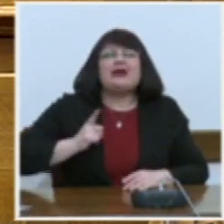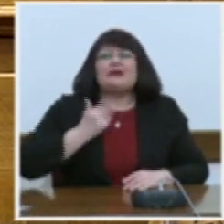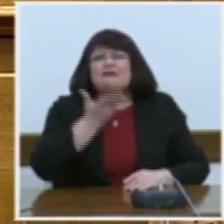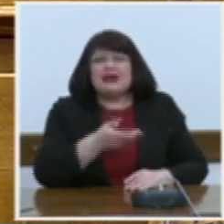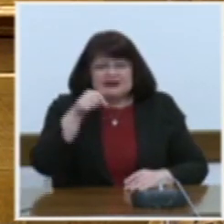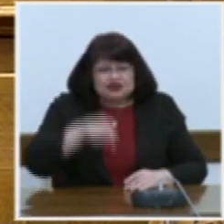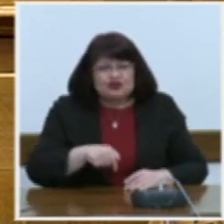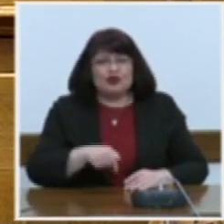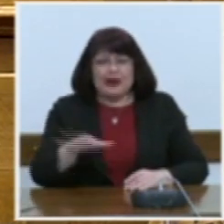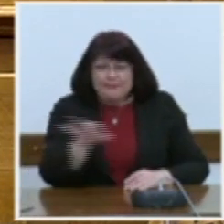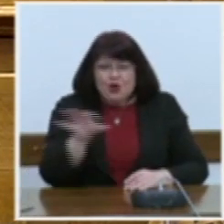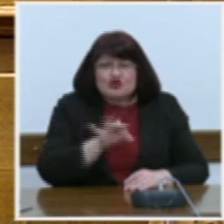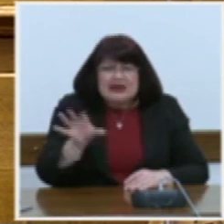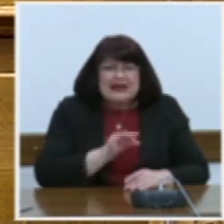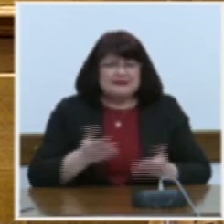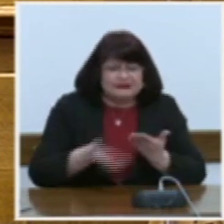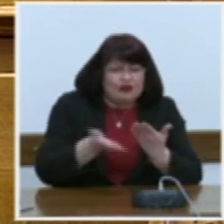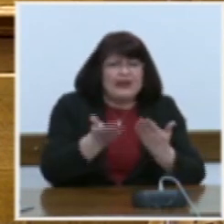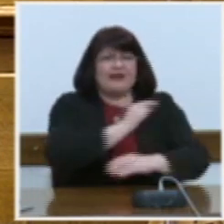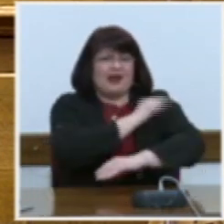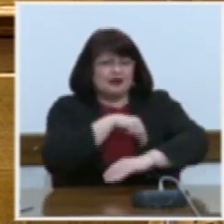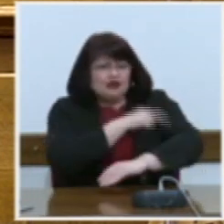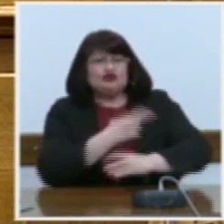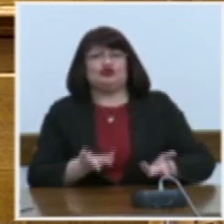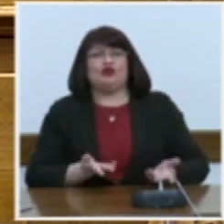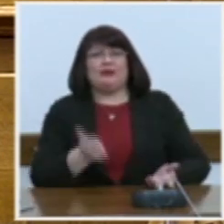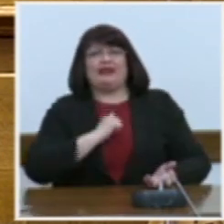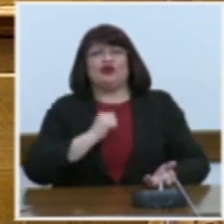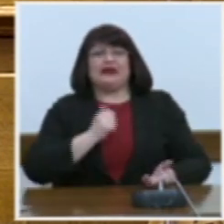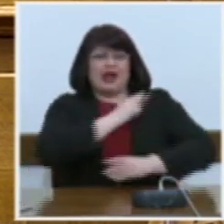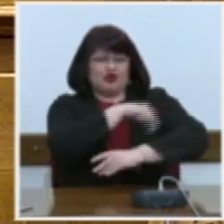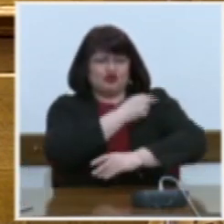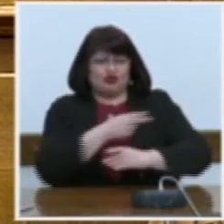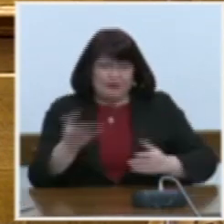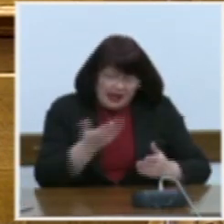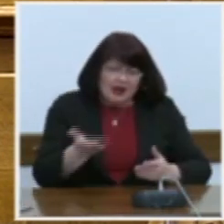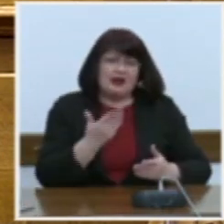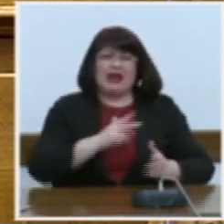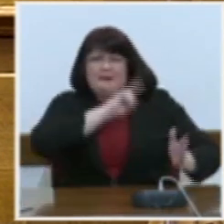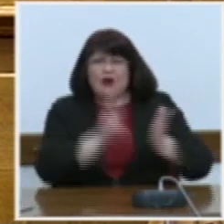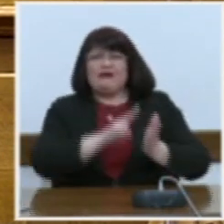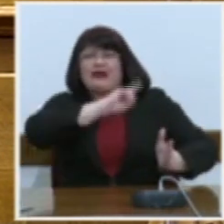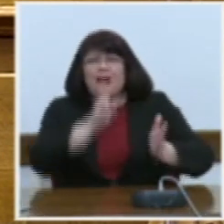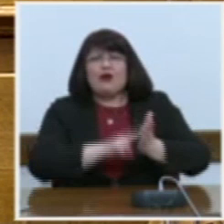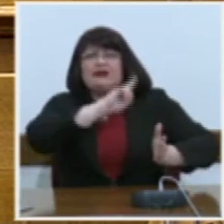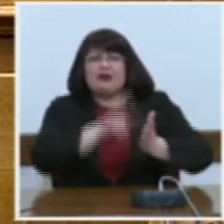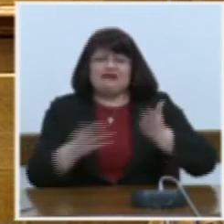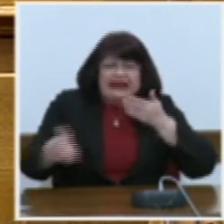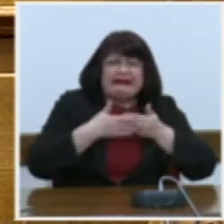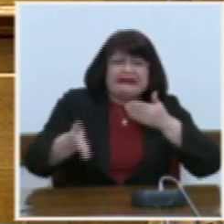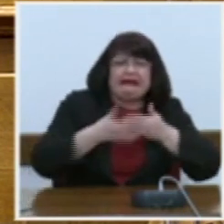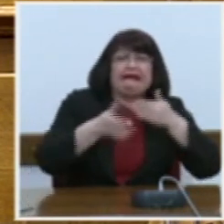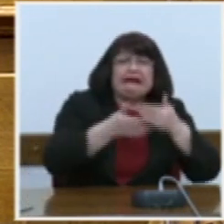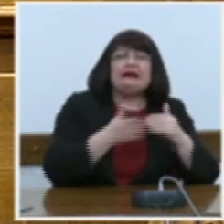μαζικές προσλήψεις να προχωρήσετε στην επίταξη του ιδιωτικού τομέα? Μας πάτε από lockdown σε lockdown, αλλά ξέρετε πολύ καλά πως